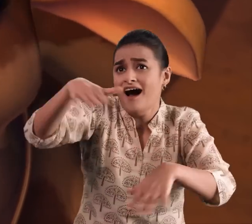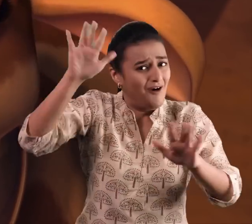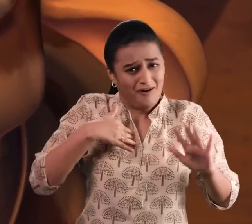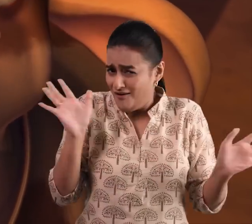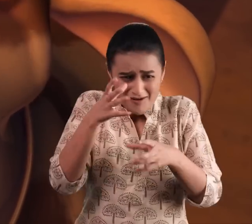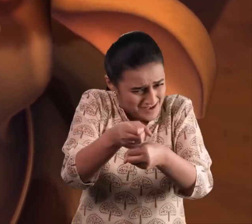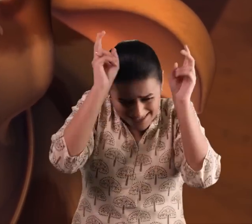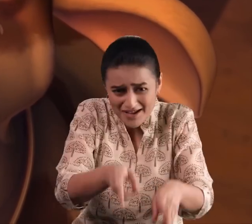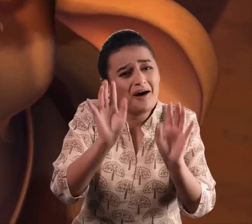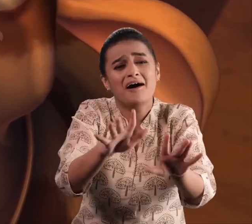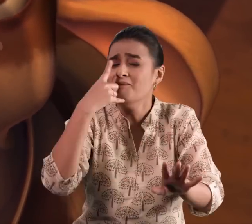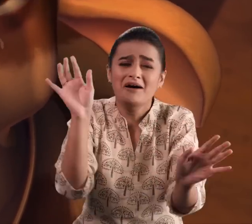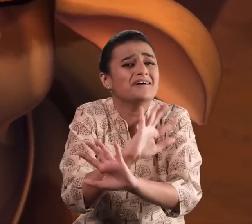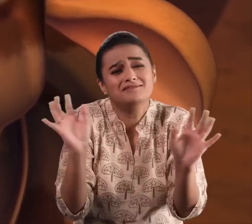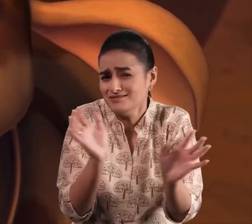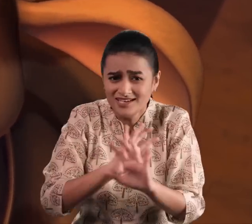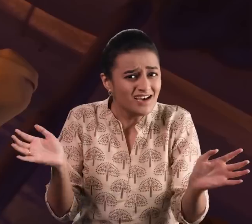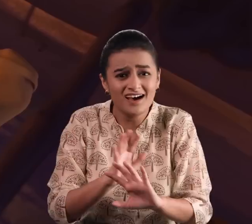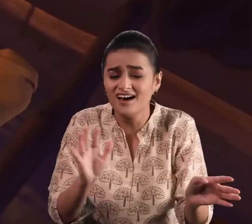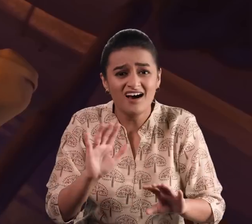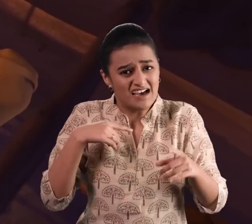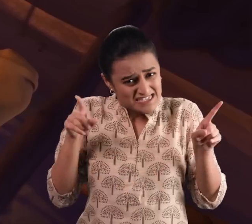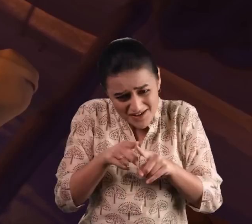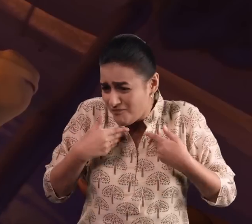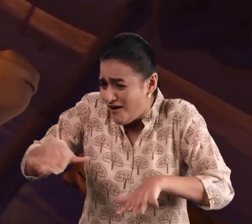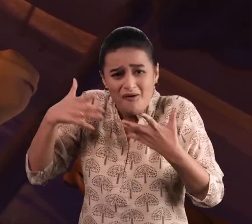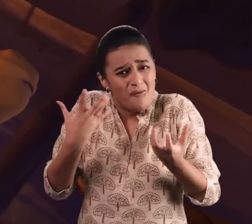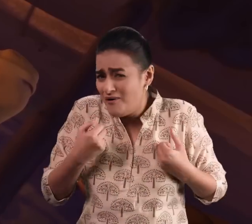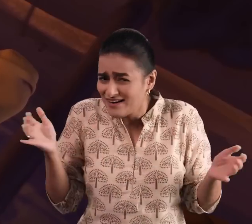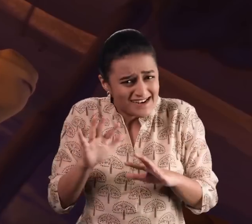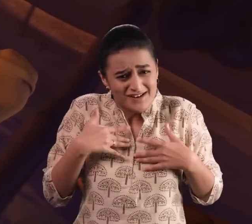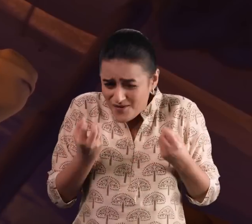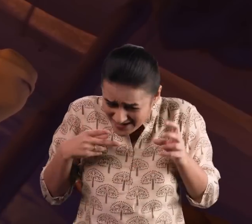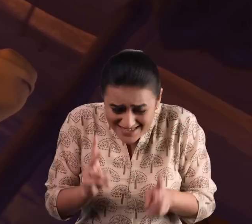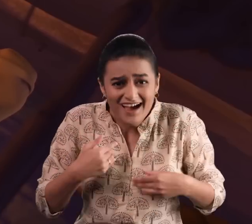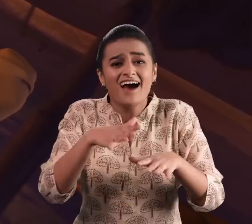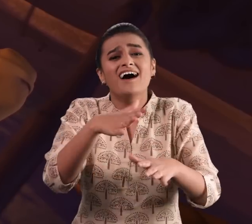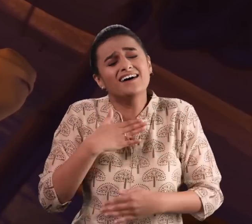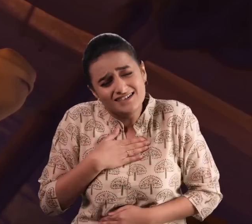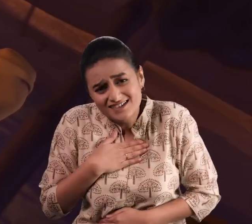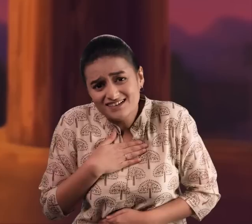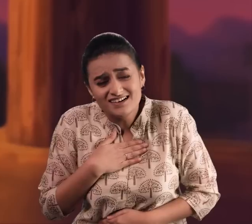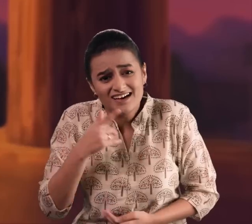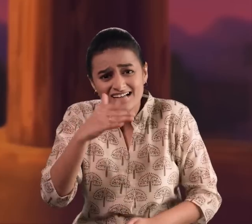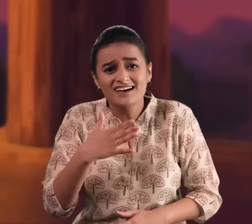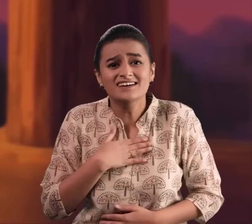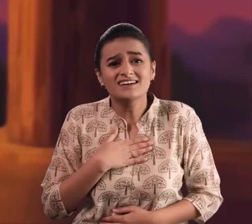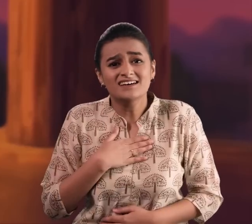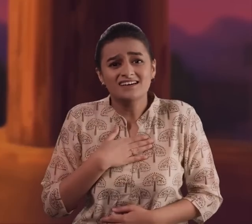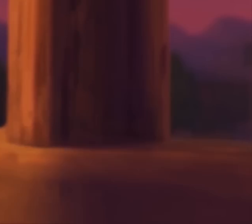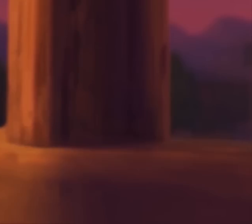तुम्हें नहीं जाने दूंगी माँ। मैं भी तुम्हें छोड़कर नहीं जाना चाहती मेरी बच्ची।